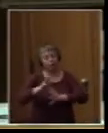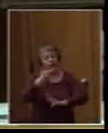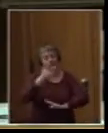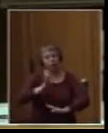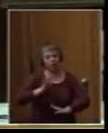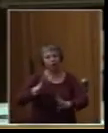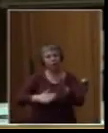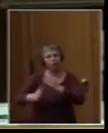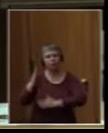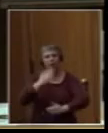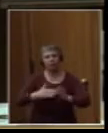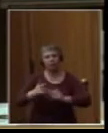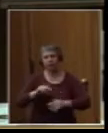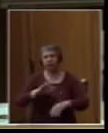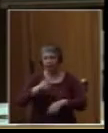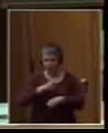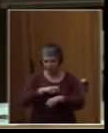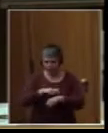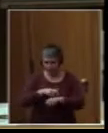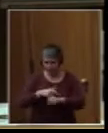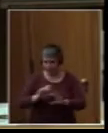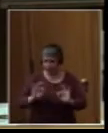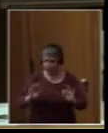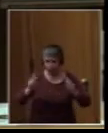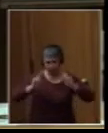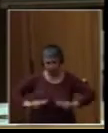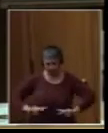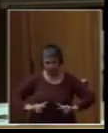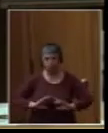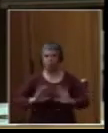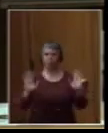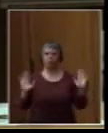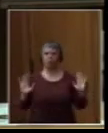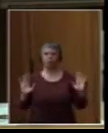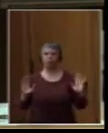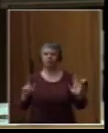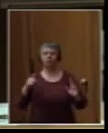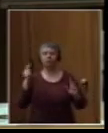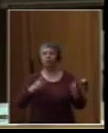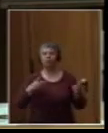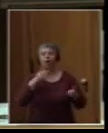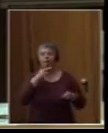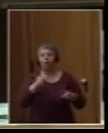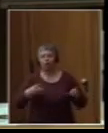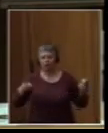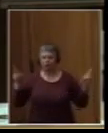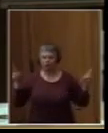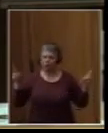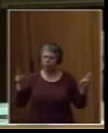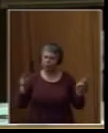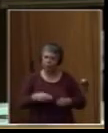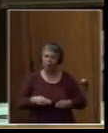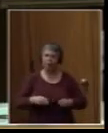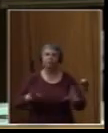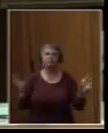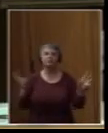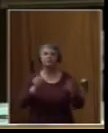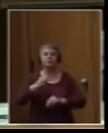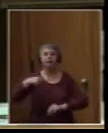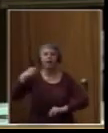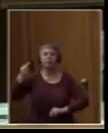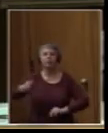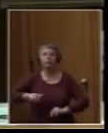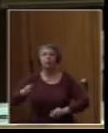δεν είναι επιθυμητή, δεν είναι αυτή που όλοι θα θέλαμε. Οι περικοπές οι οποίες έχουν γίνει στις δημόσιες δαπάνες για την κοινωνική